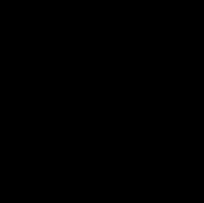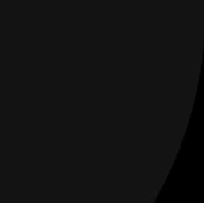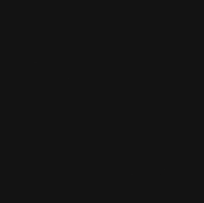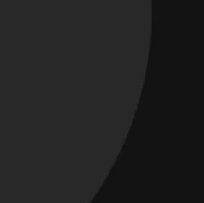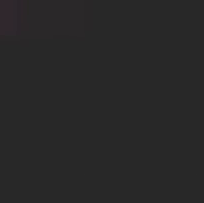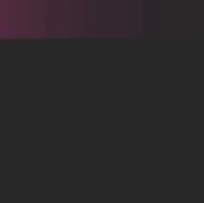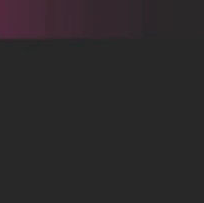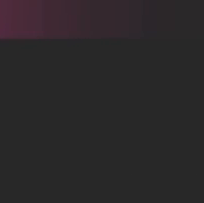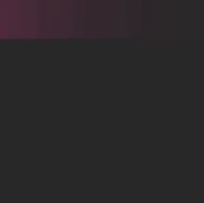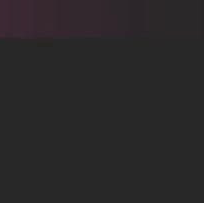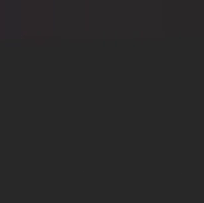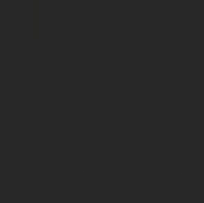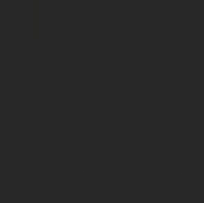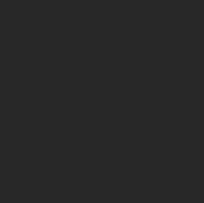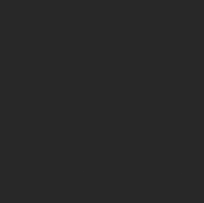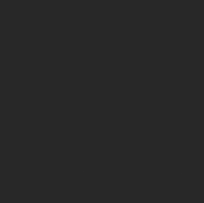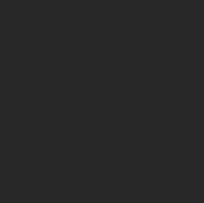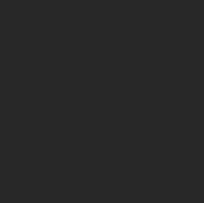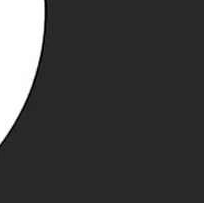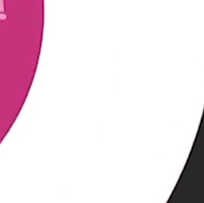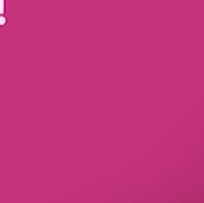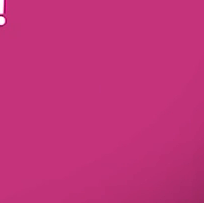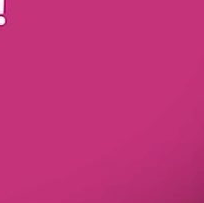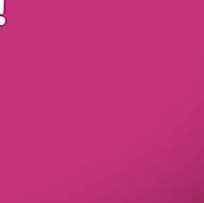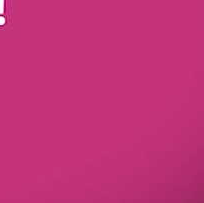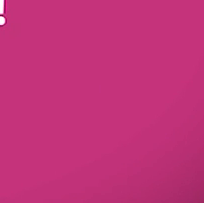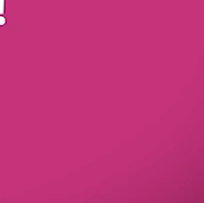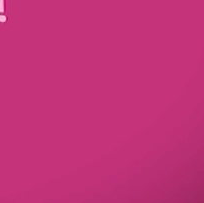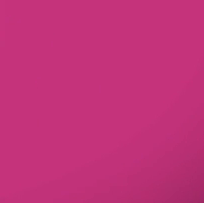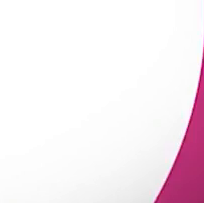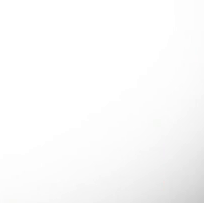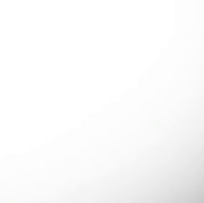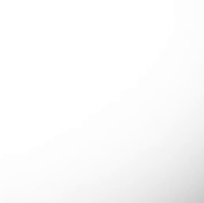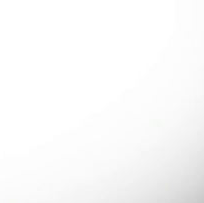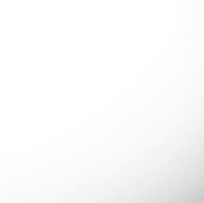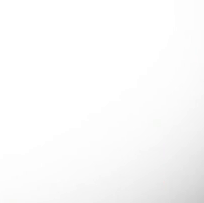Re! Viss ēters ir te!